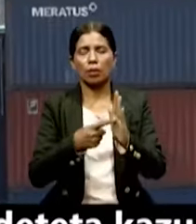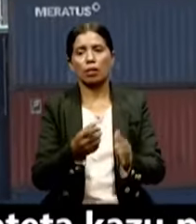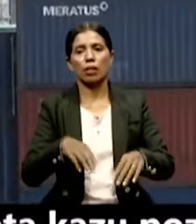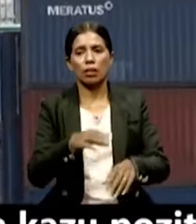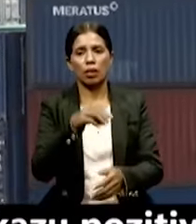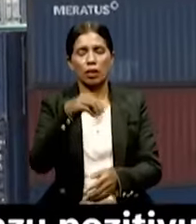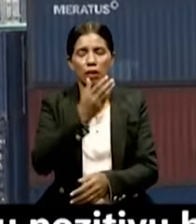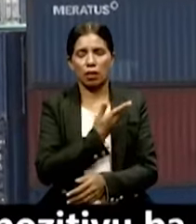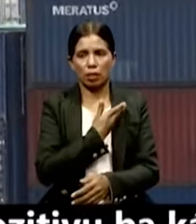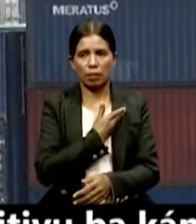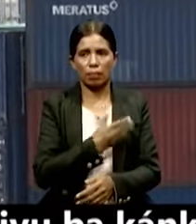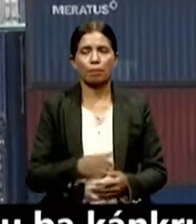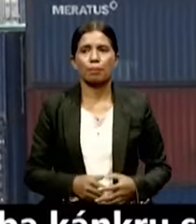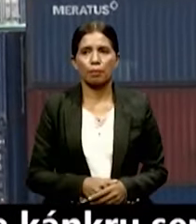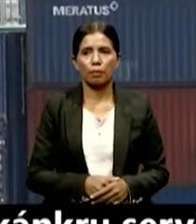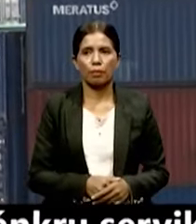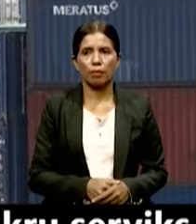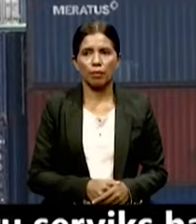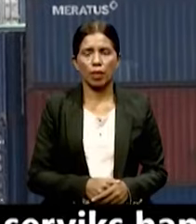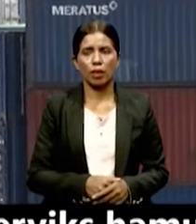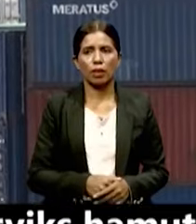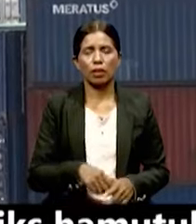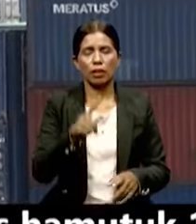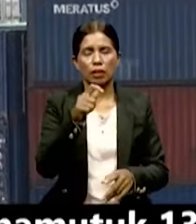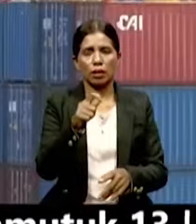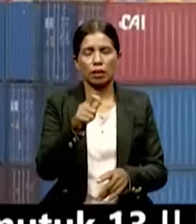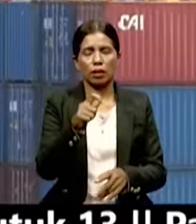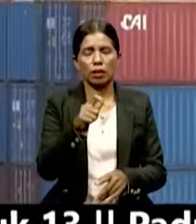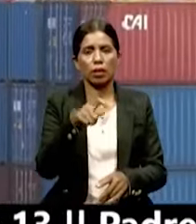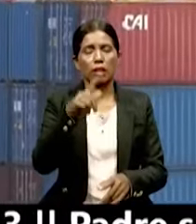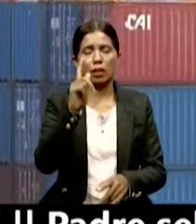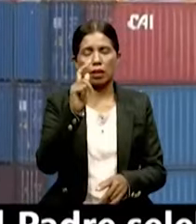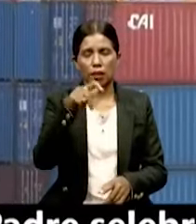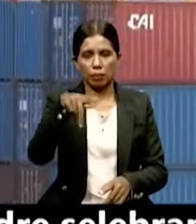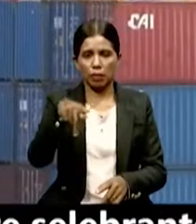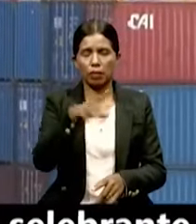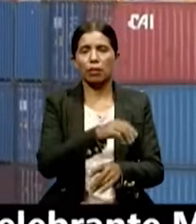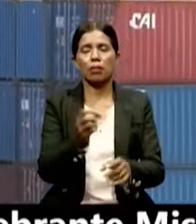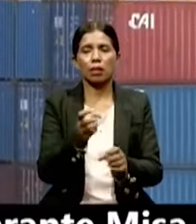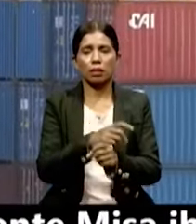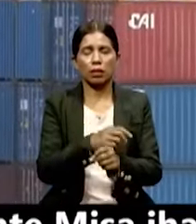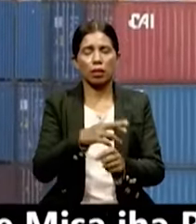I Timor Port mus hahu sirkulatan presu fon.